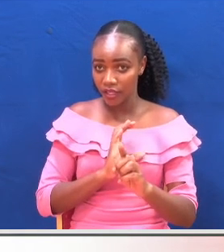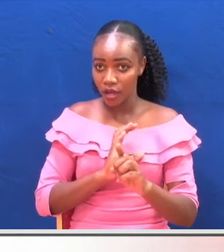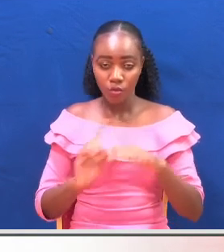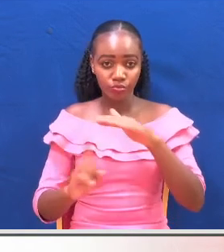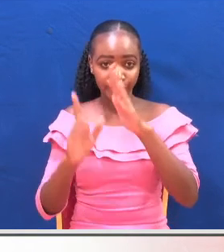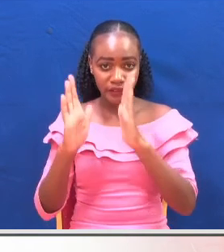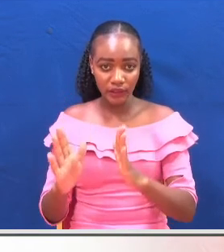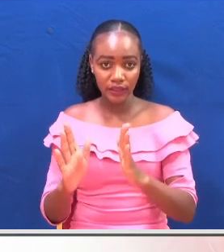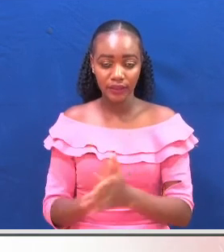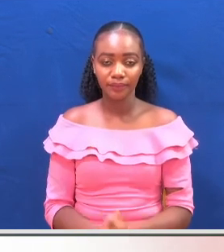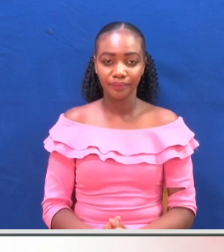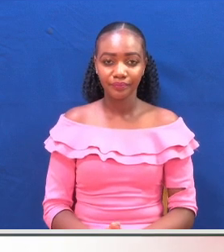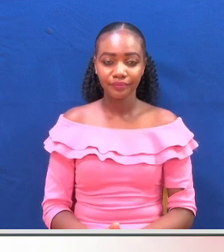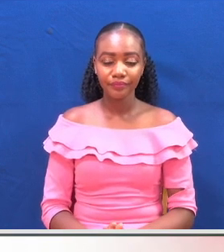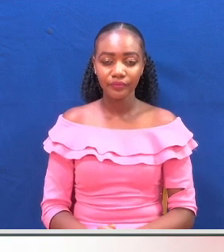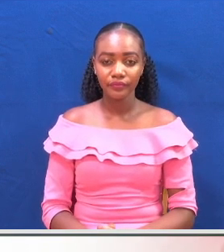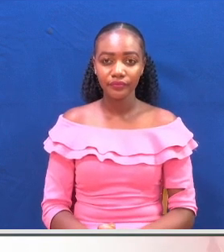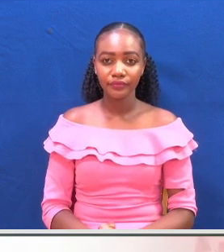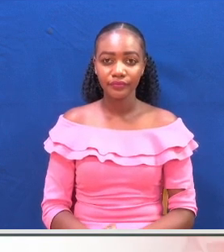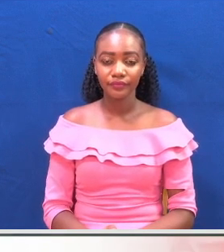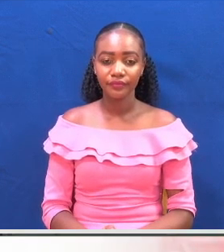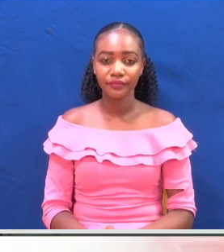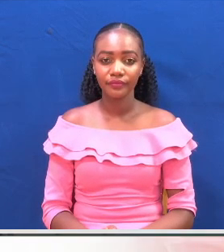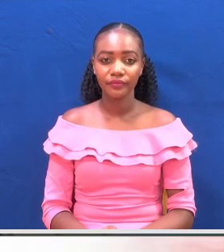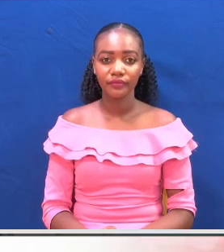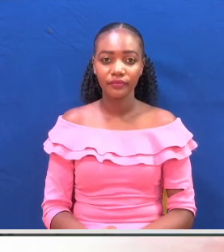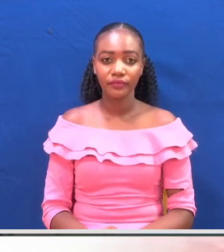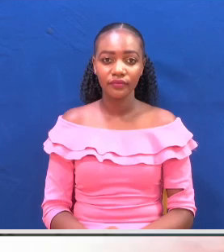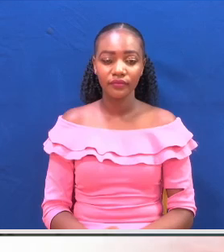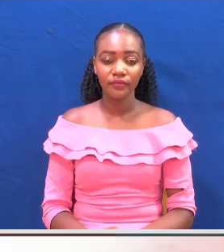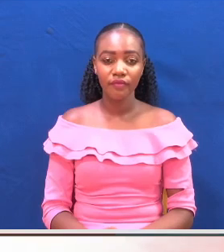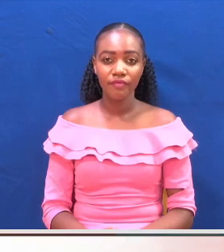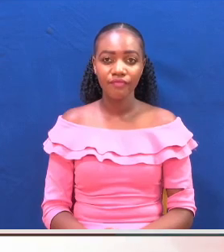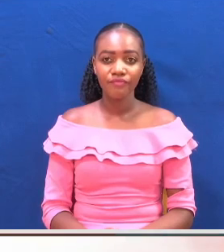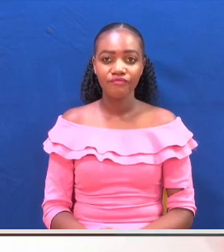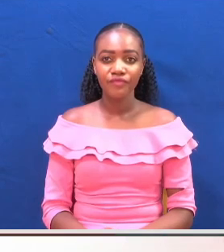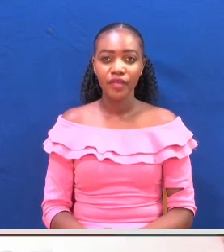Mwangi Maina, TV 47, Nairobi. Asante.